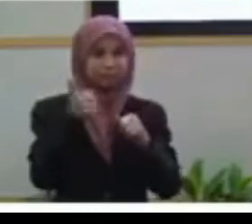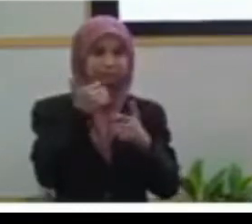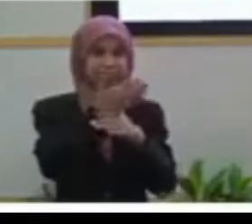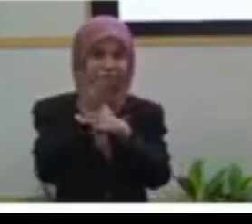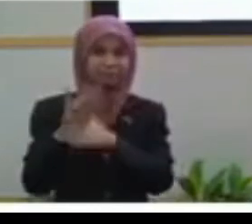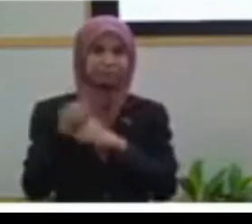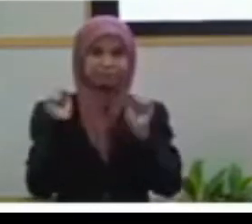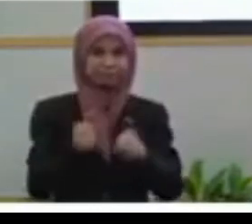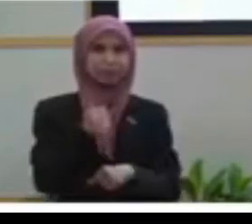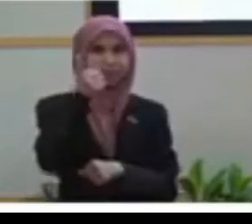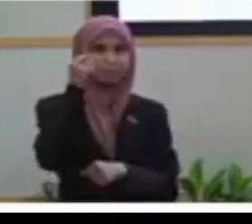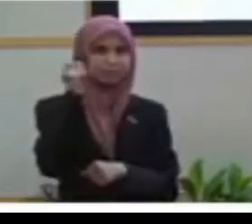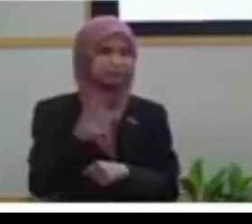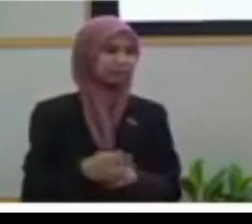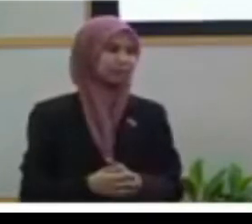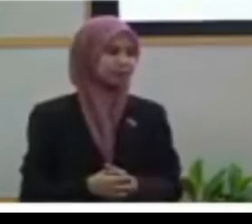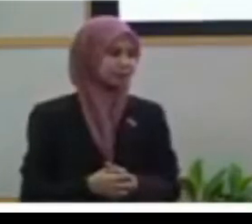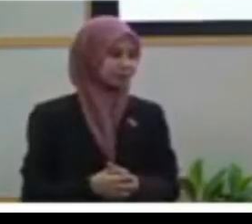saya mula?